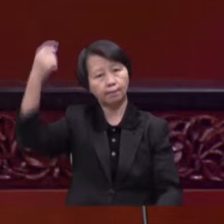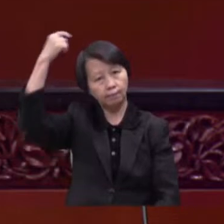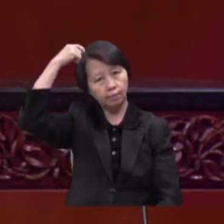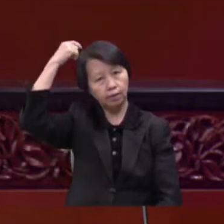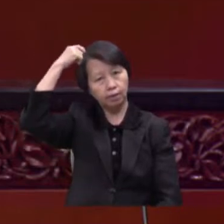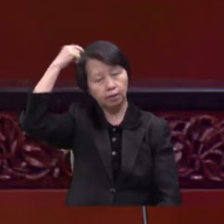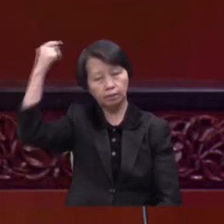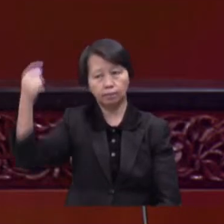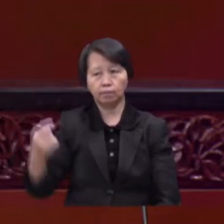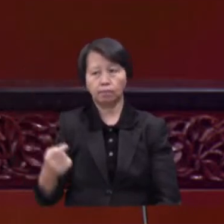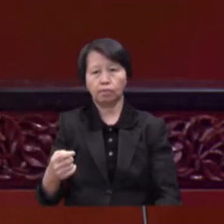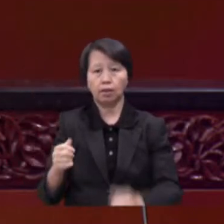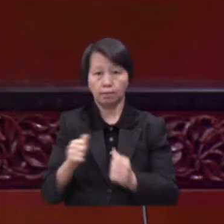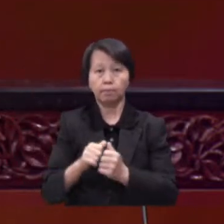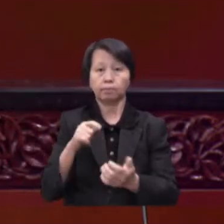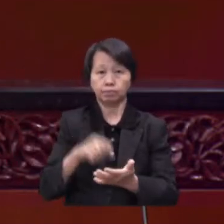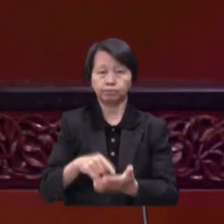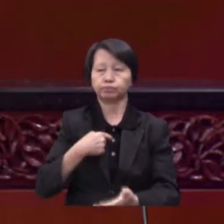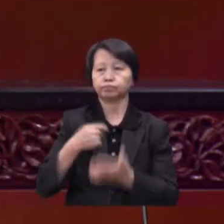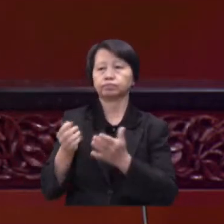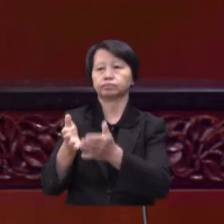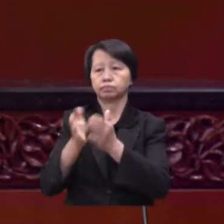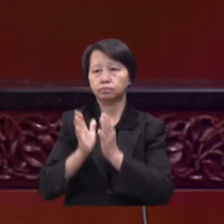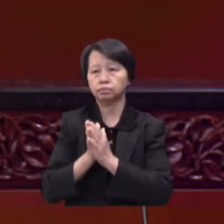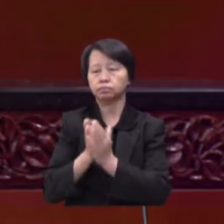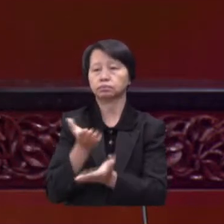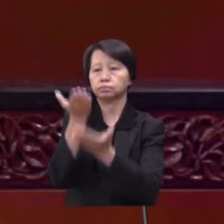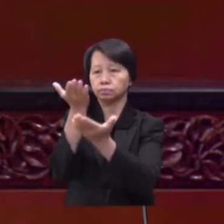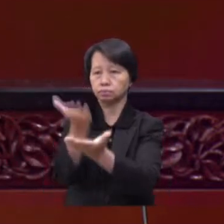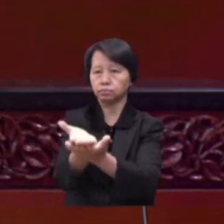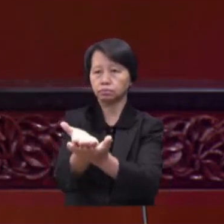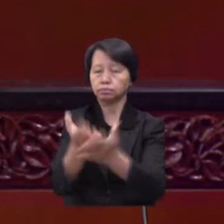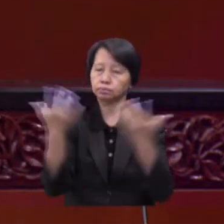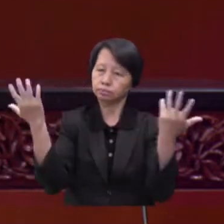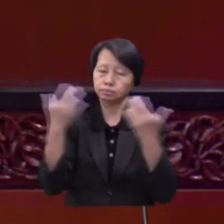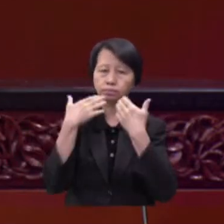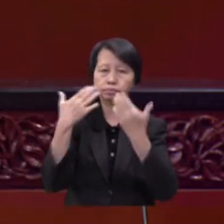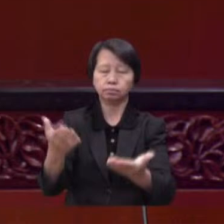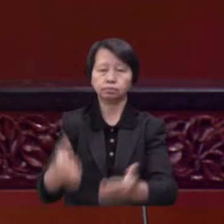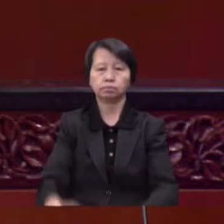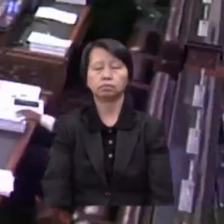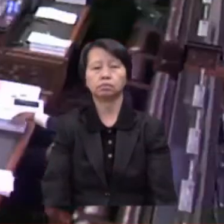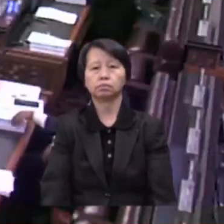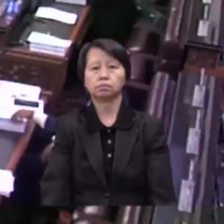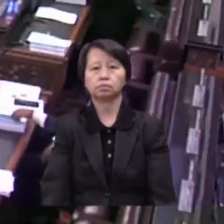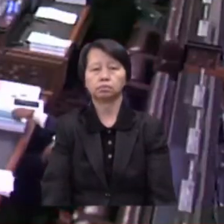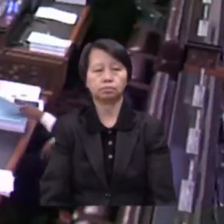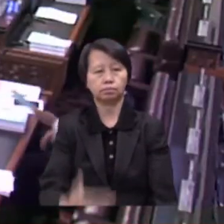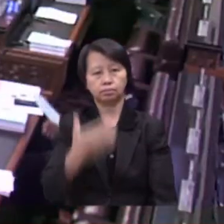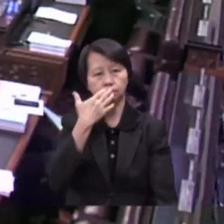dengan ini Tuhan yang betul saya mohon mencadangkan sekian terima kasih